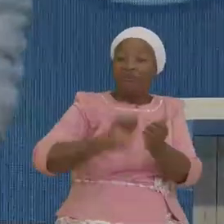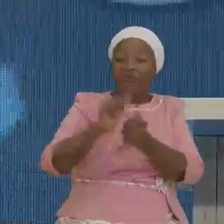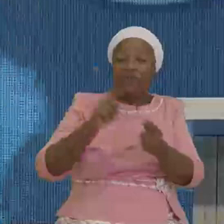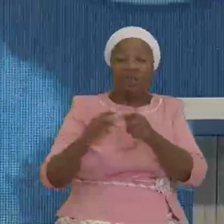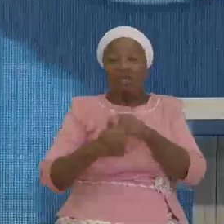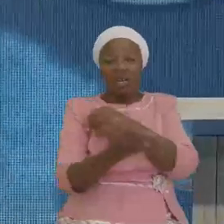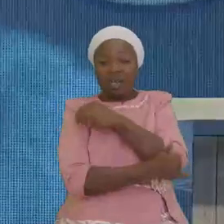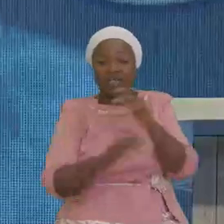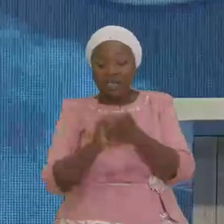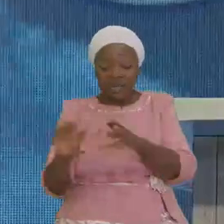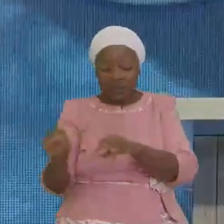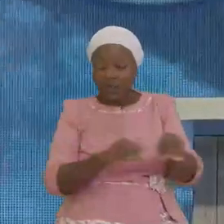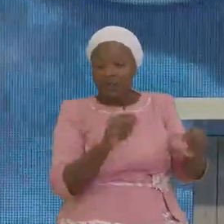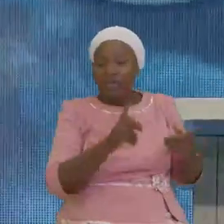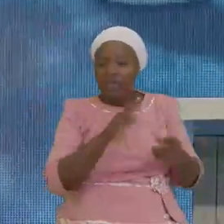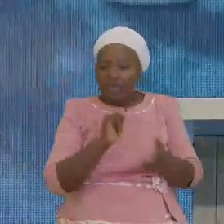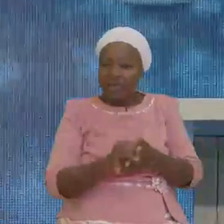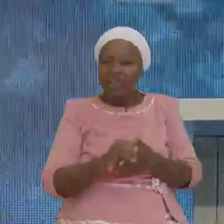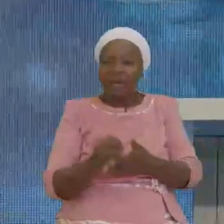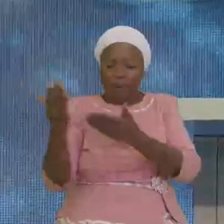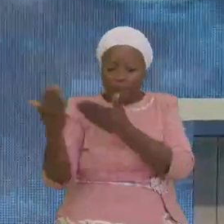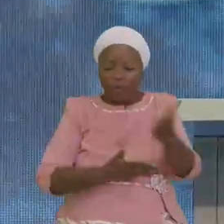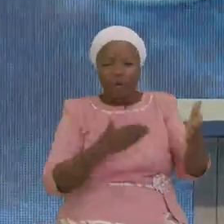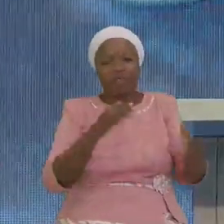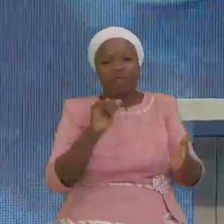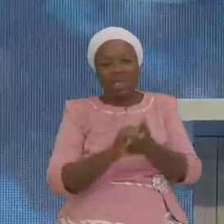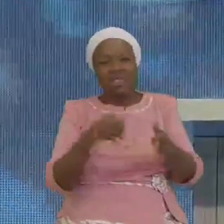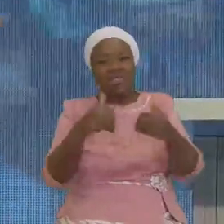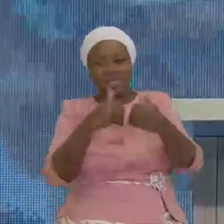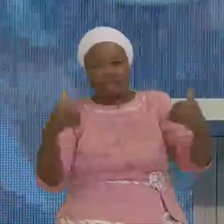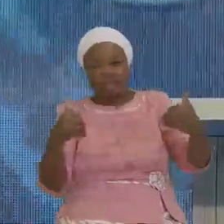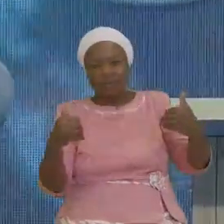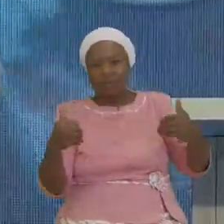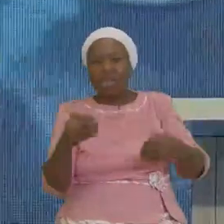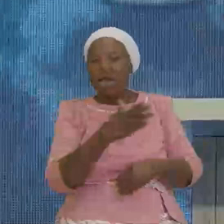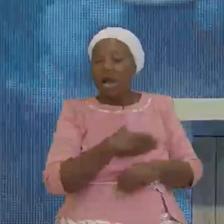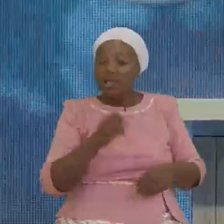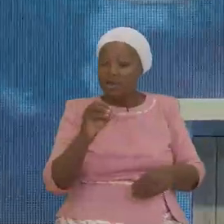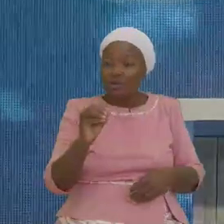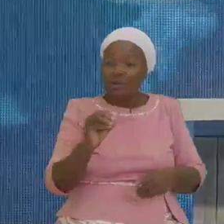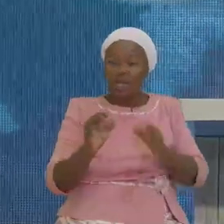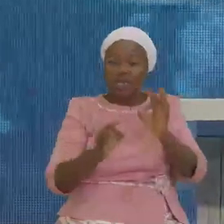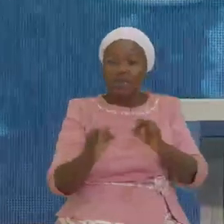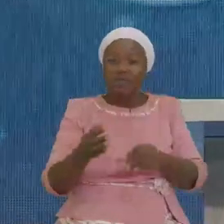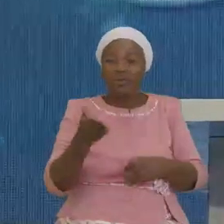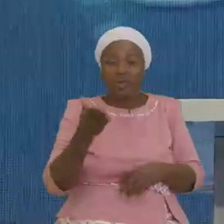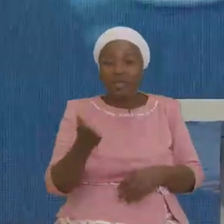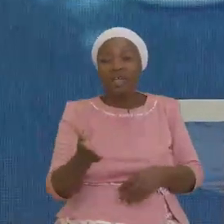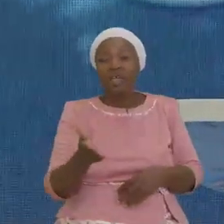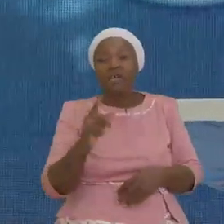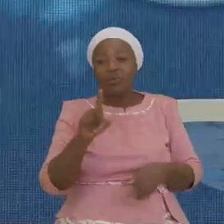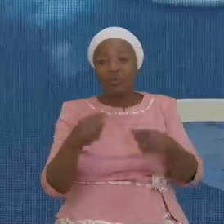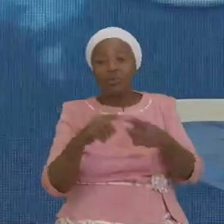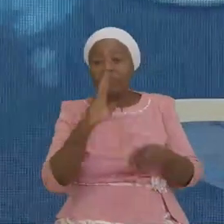C'est le fils perdu, le fils prodigue qui s'est déplacé, qui a occasionné la séparation.